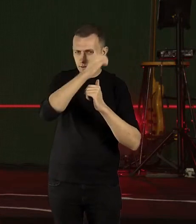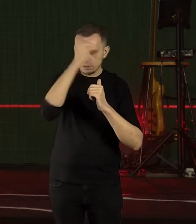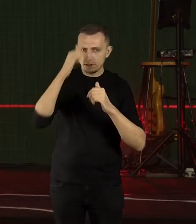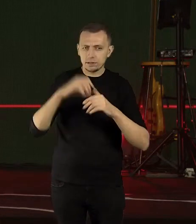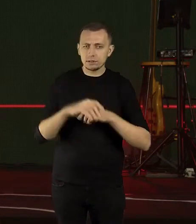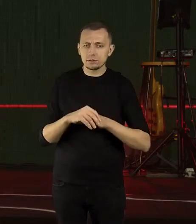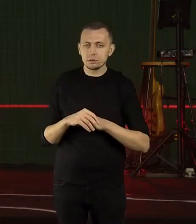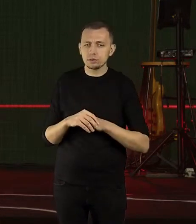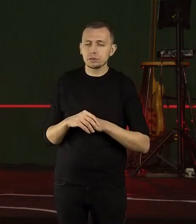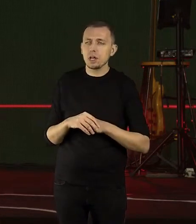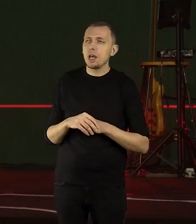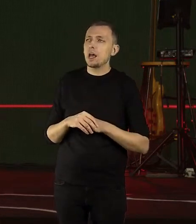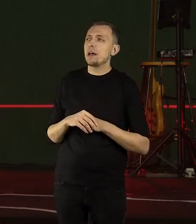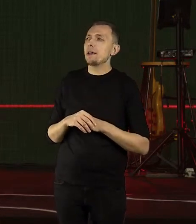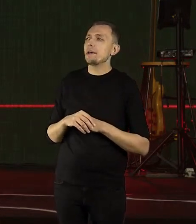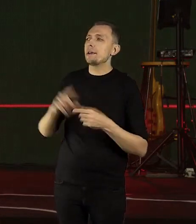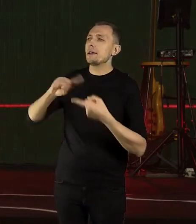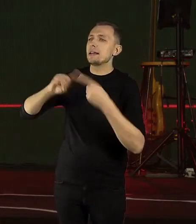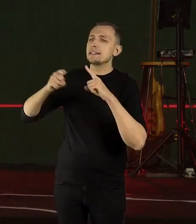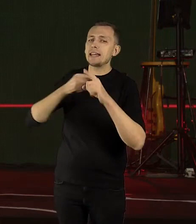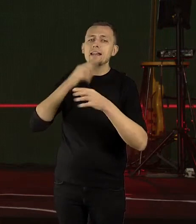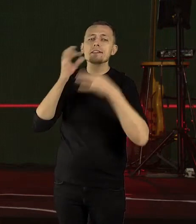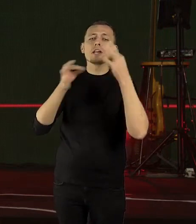Poprzez Ewangelię Jezusa Chrystusa